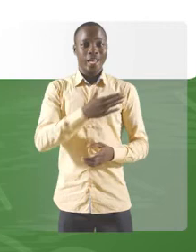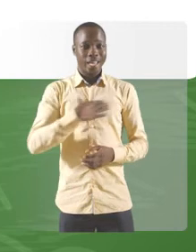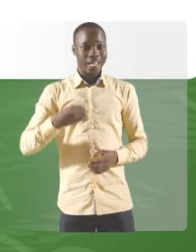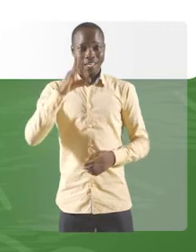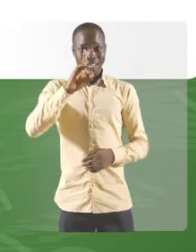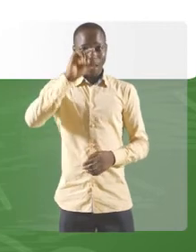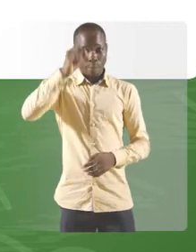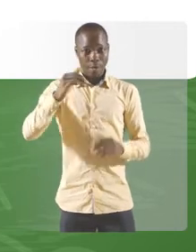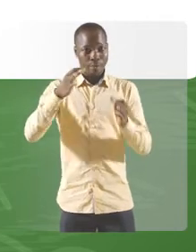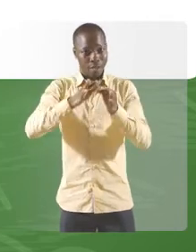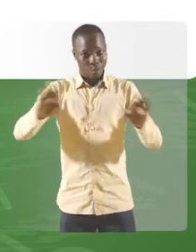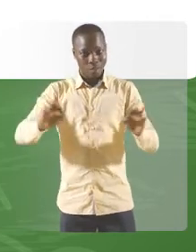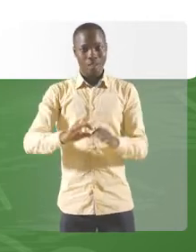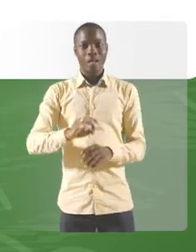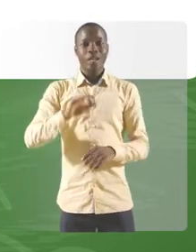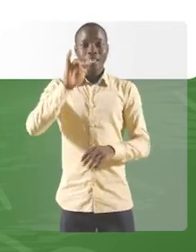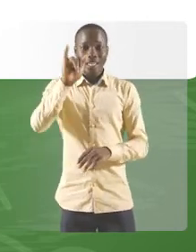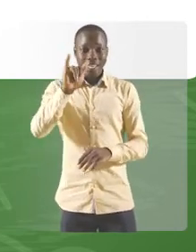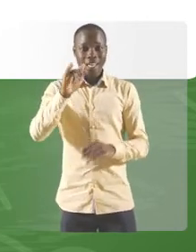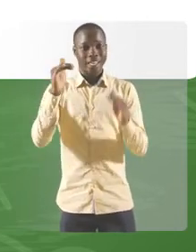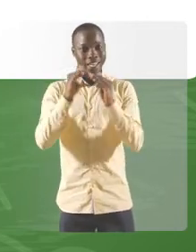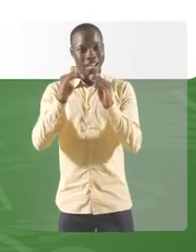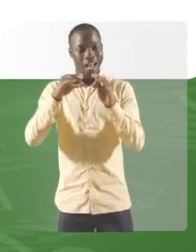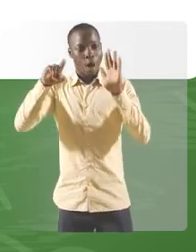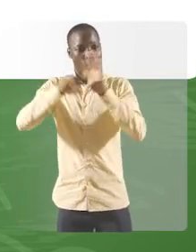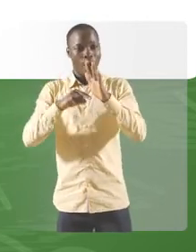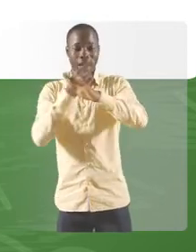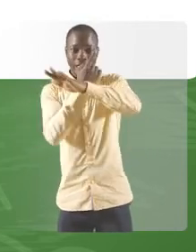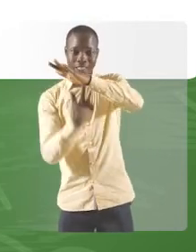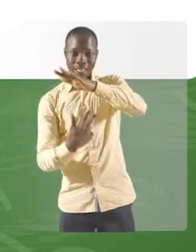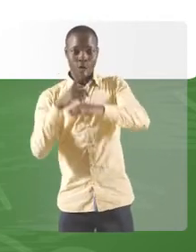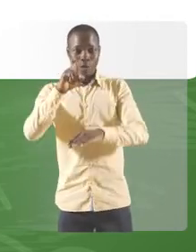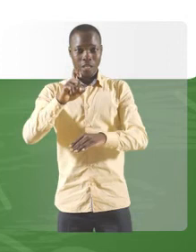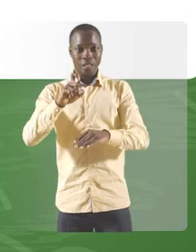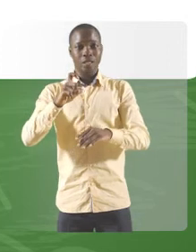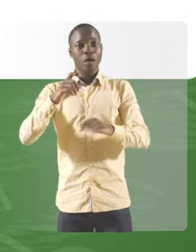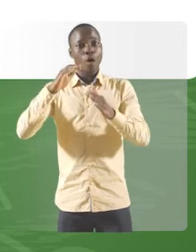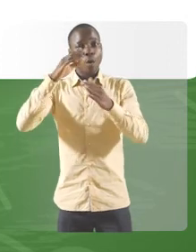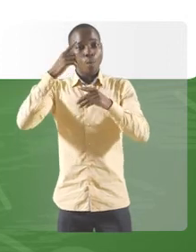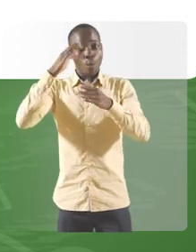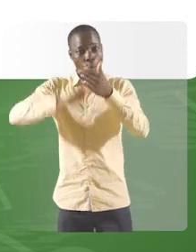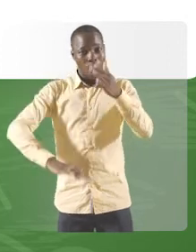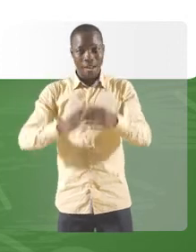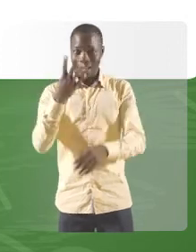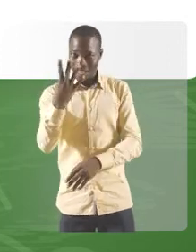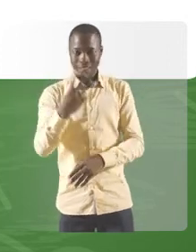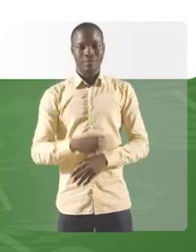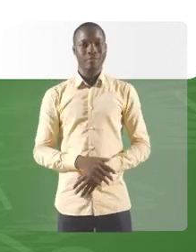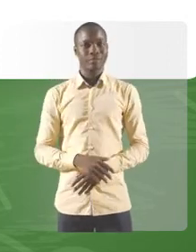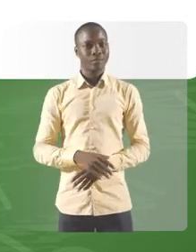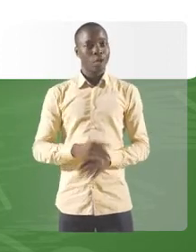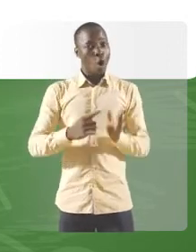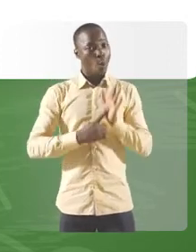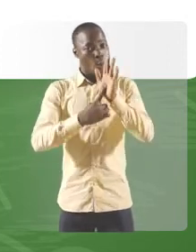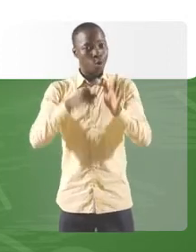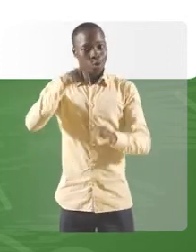D' d'équation y égale à moins 1 tiers de x moins 4. Justifie